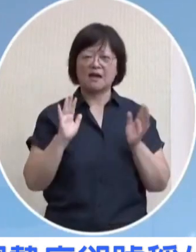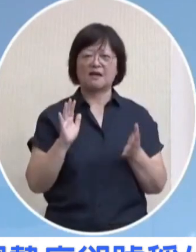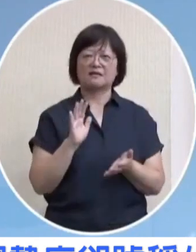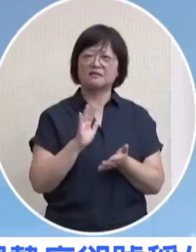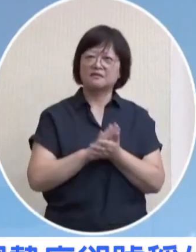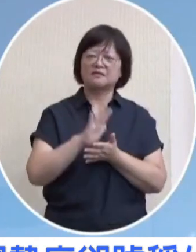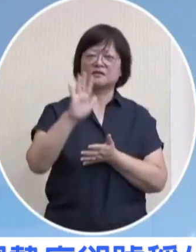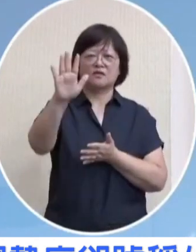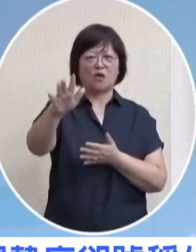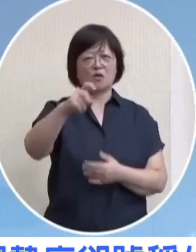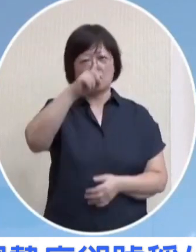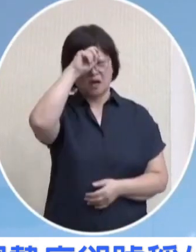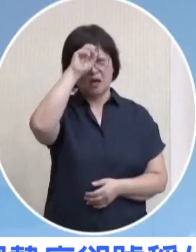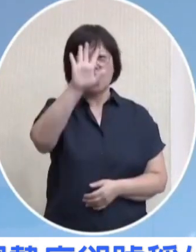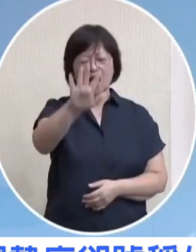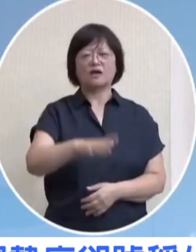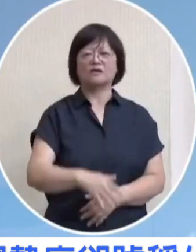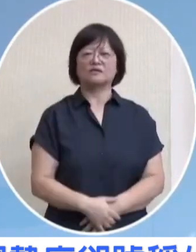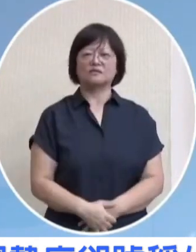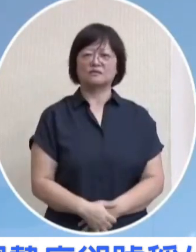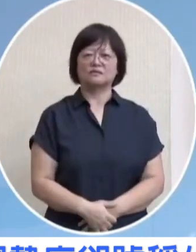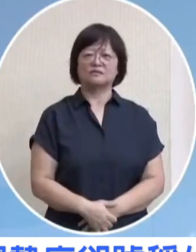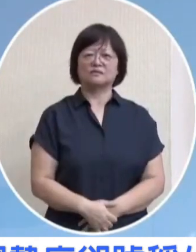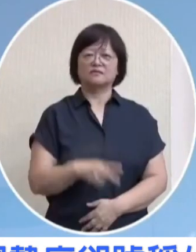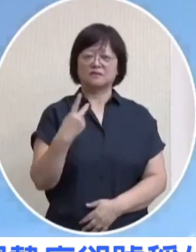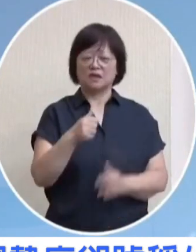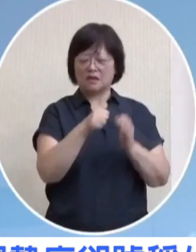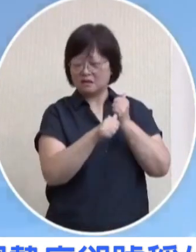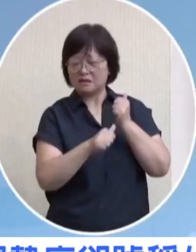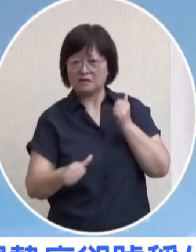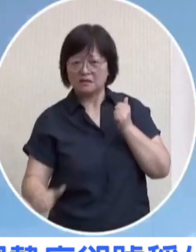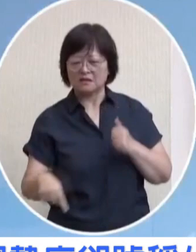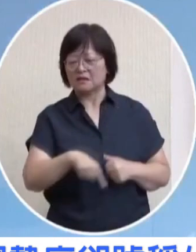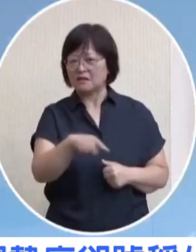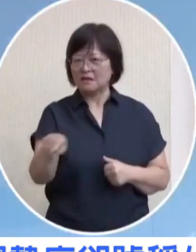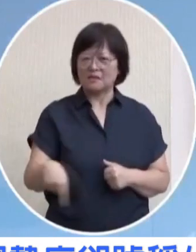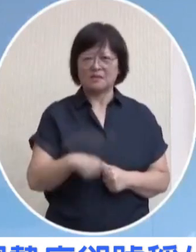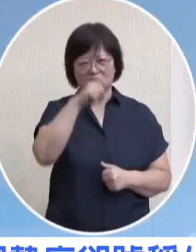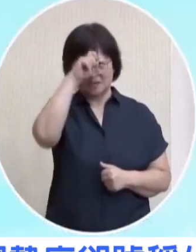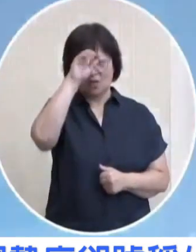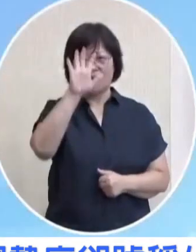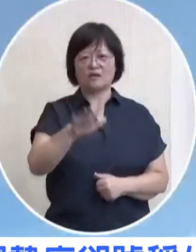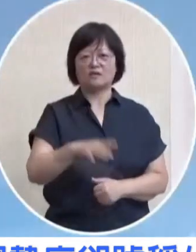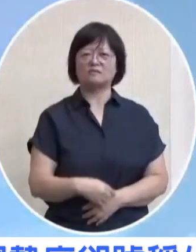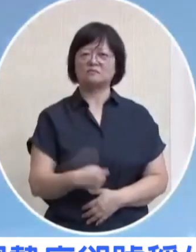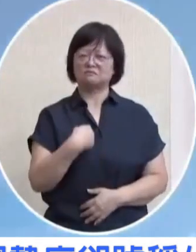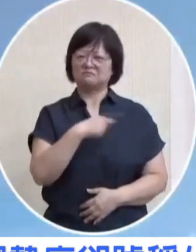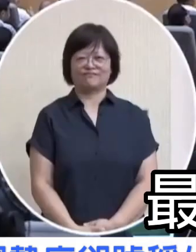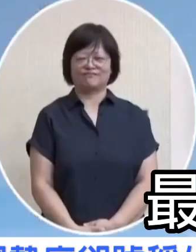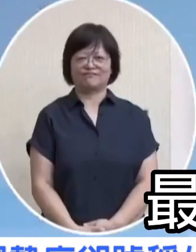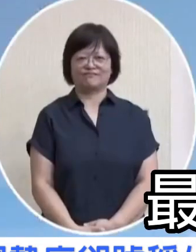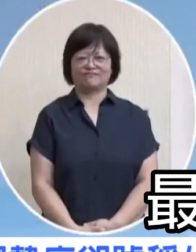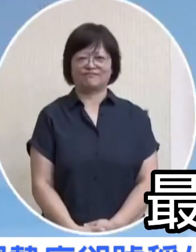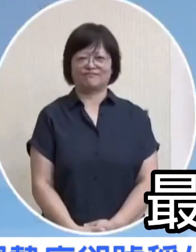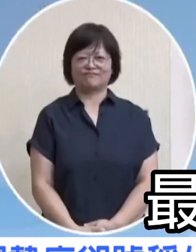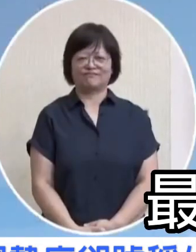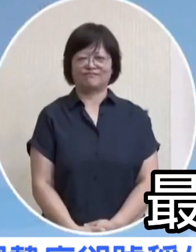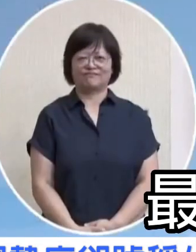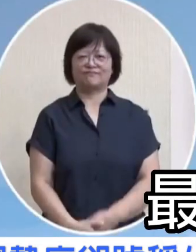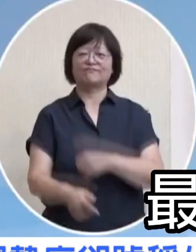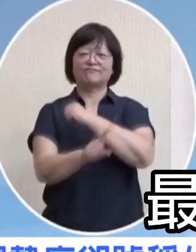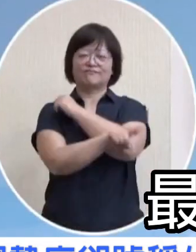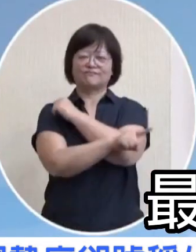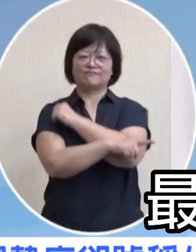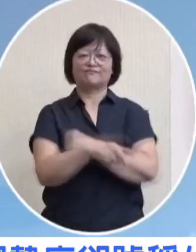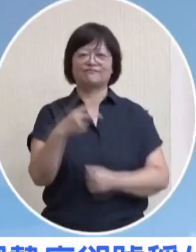为了子孙的未来，我愿意燃烧自己，照亮台湾。最后，我还要再